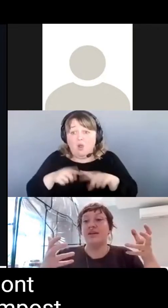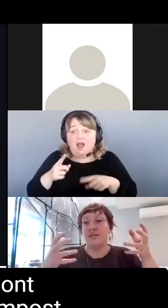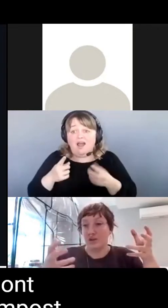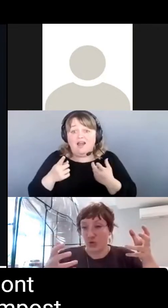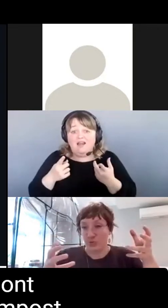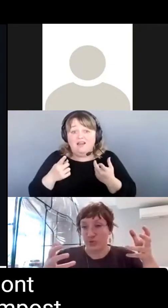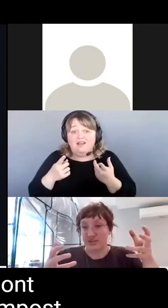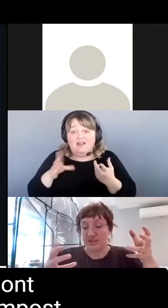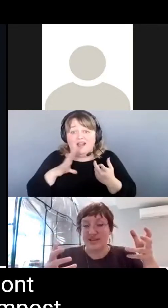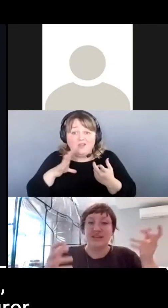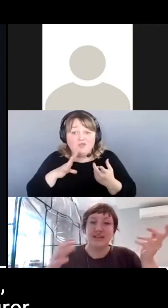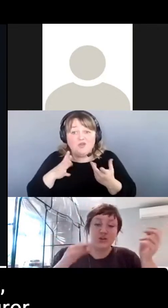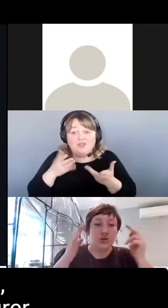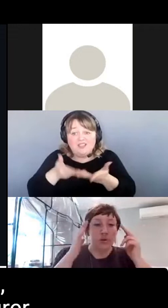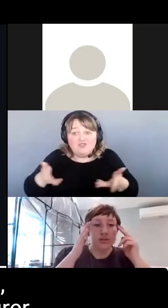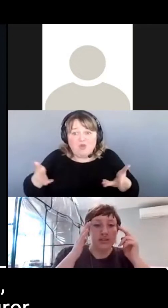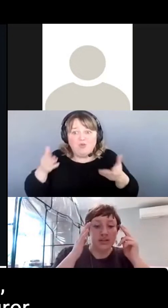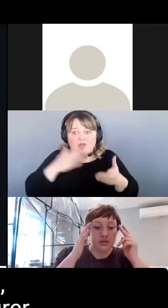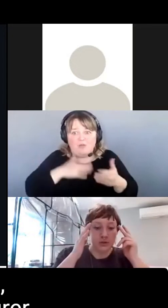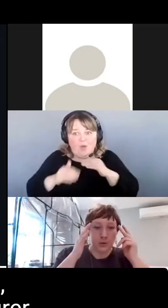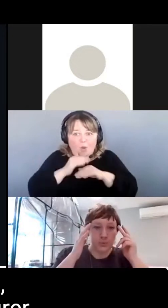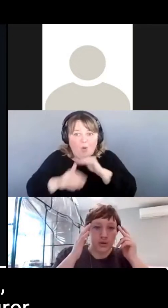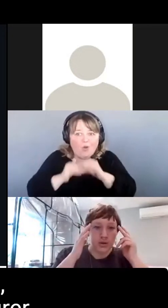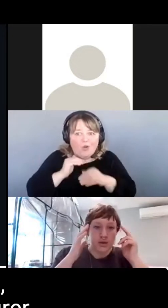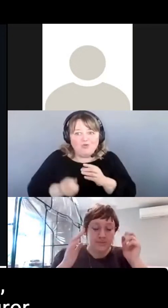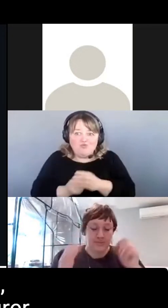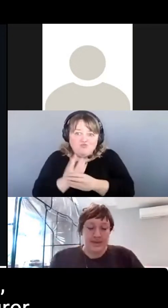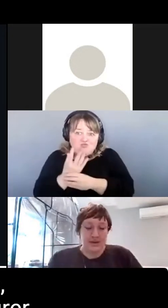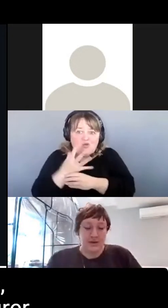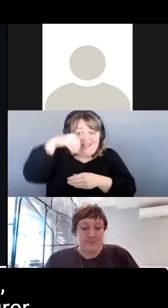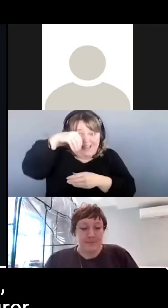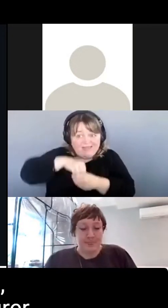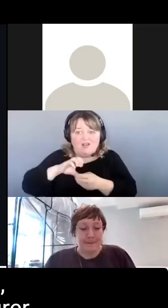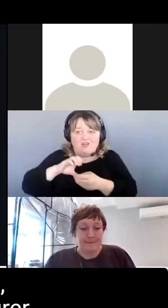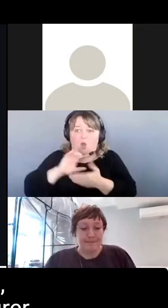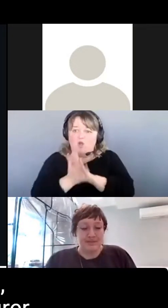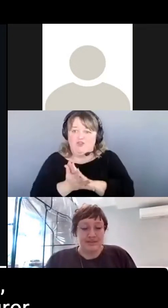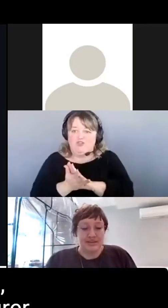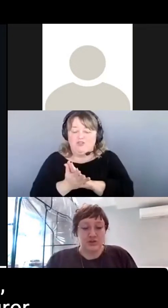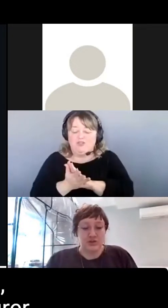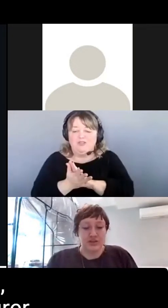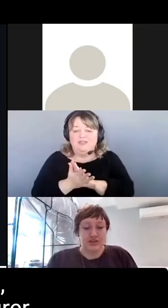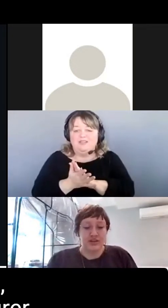pousser dans le compost. Il y en a d'autres qui ne le sont pas, mais